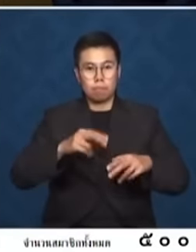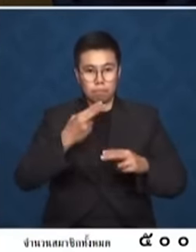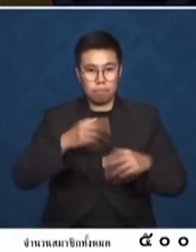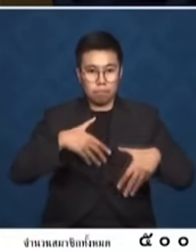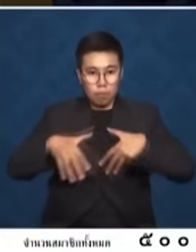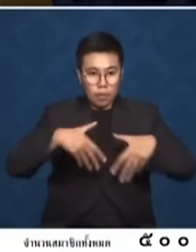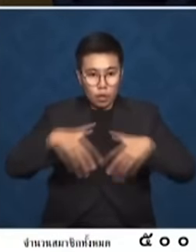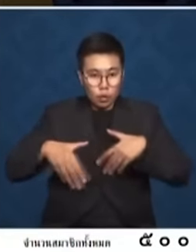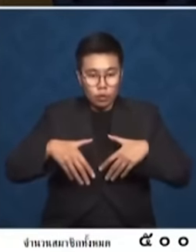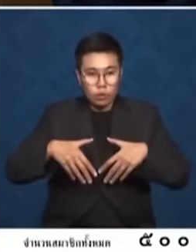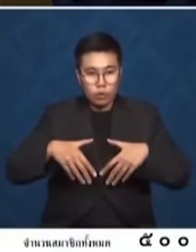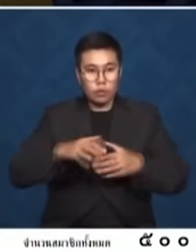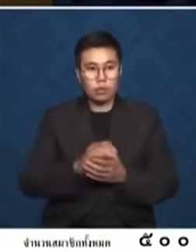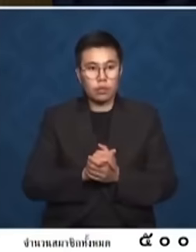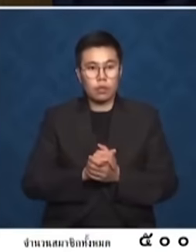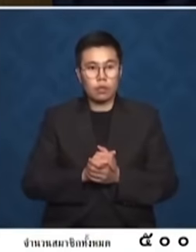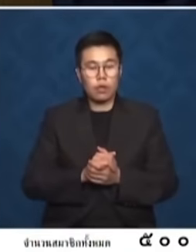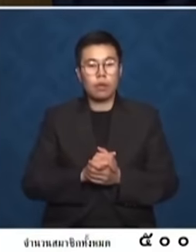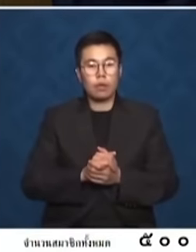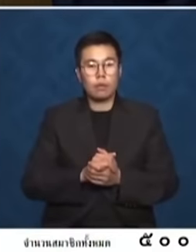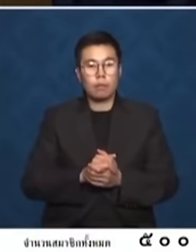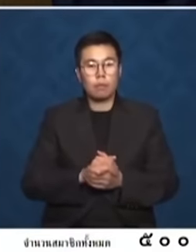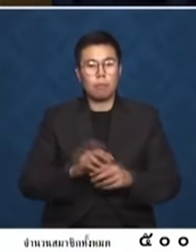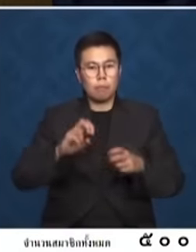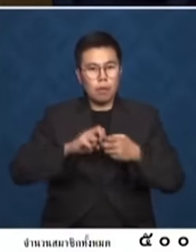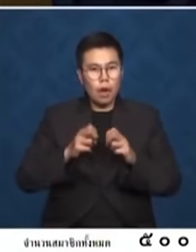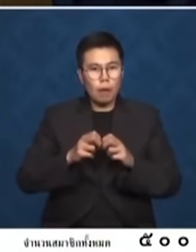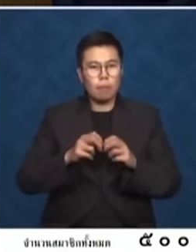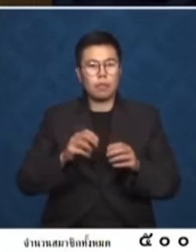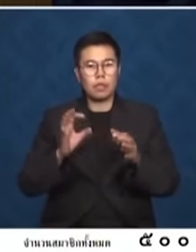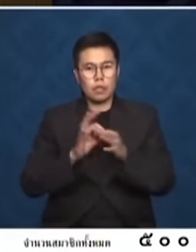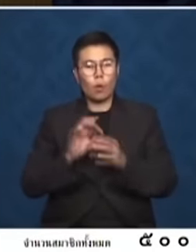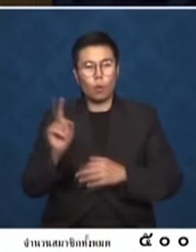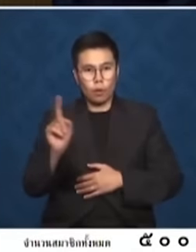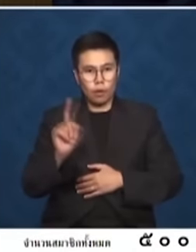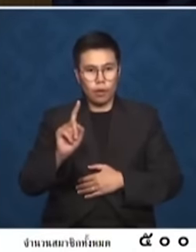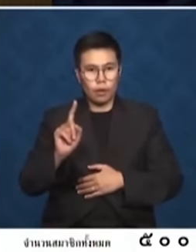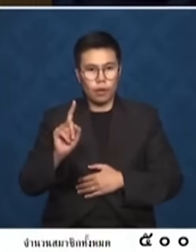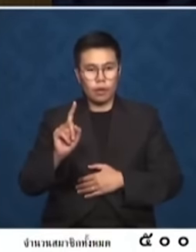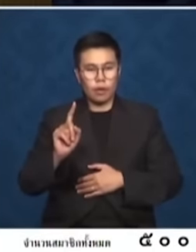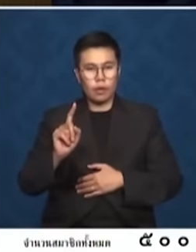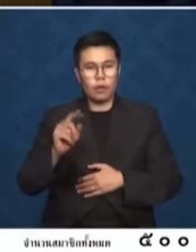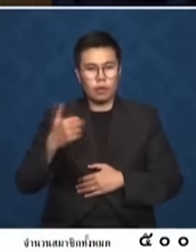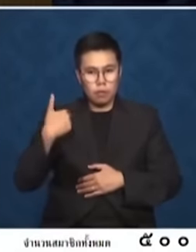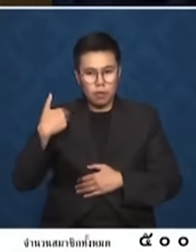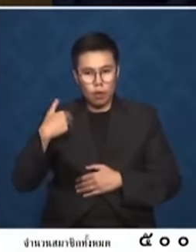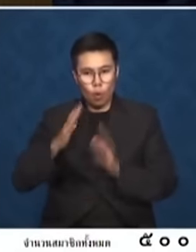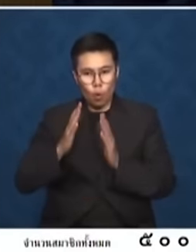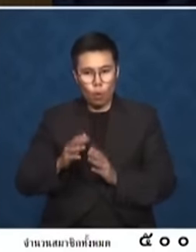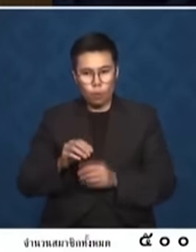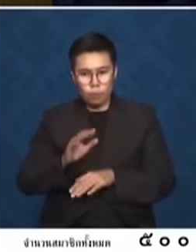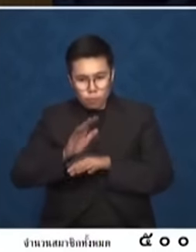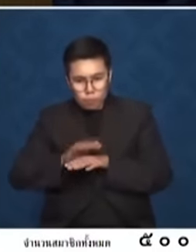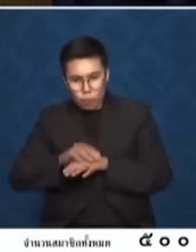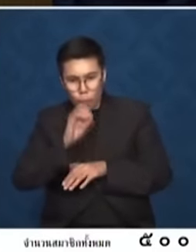ครับถามว่ามันเกิดจากจิตใจเขาจริงๆหรือไม่หรือเกิดจากการปลูกปั่นยุยง